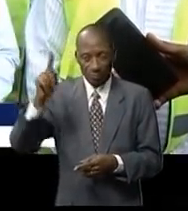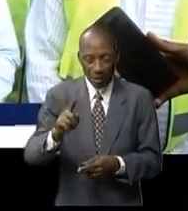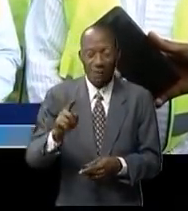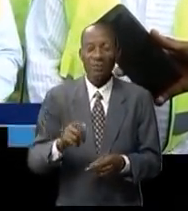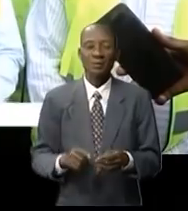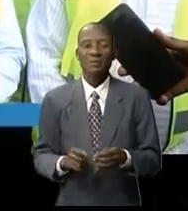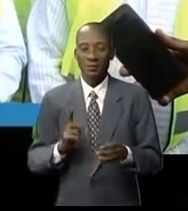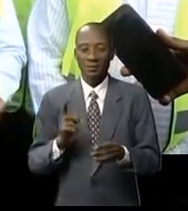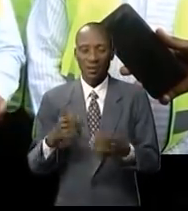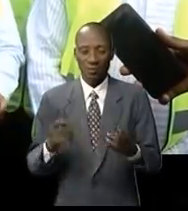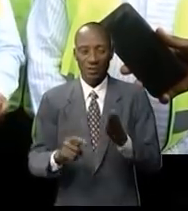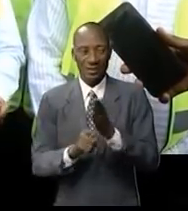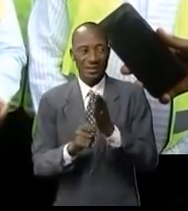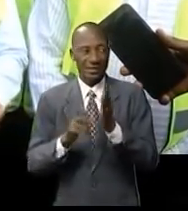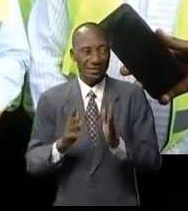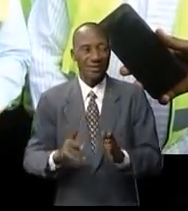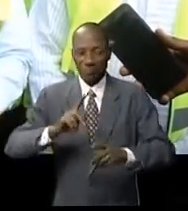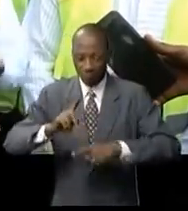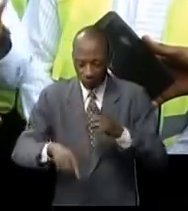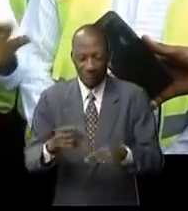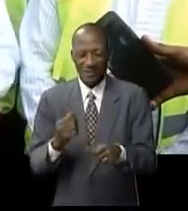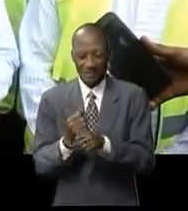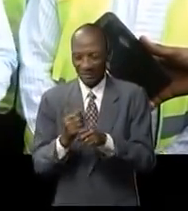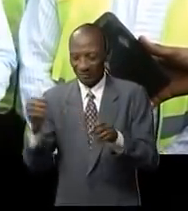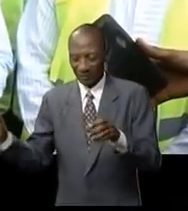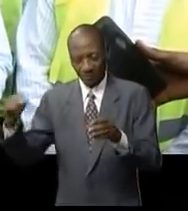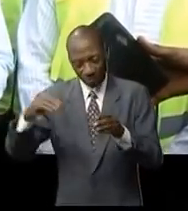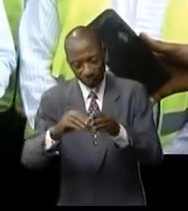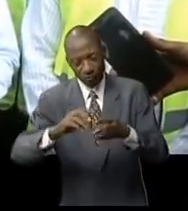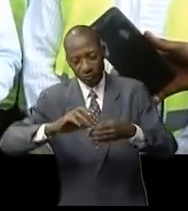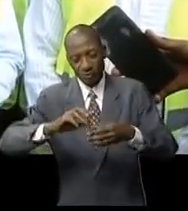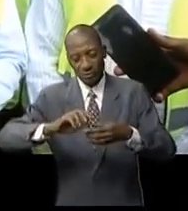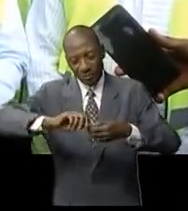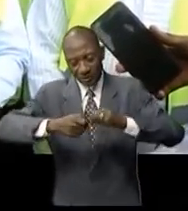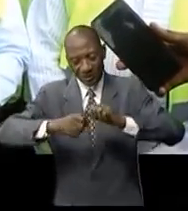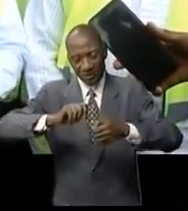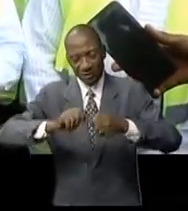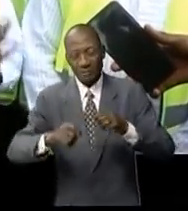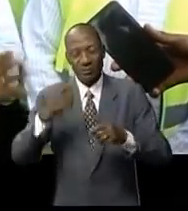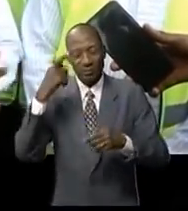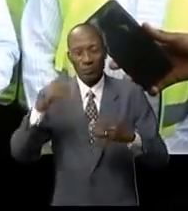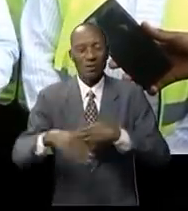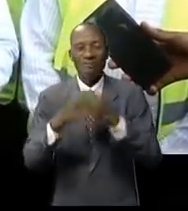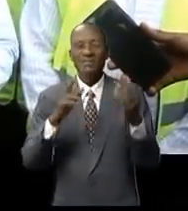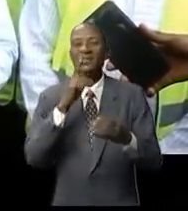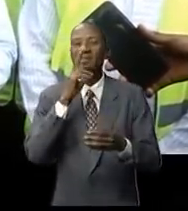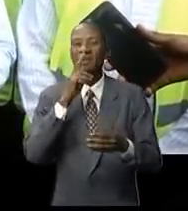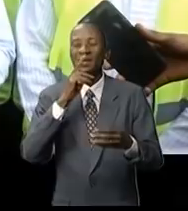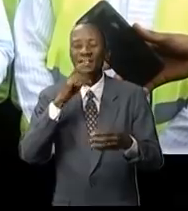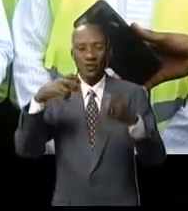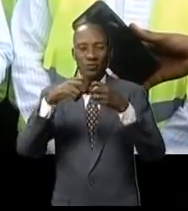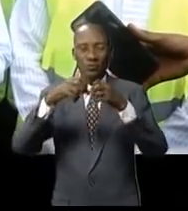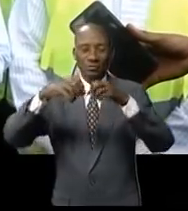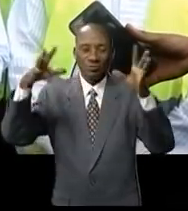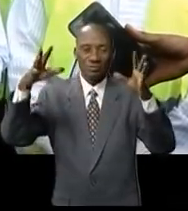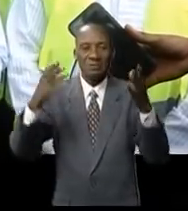remonter sur la troisième turbine de façon à alimenter la ville en électricité. Donc c'est pour la fin du